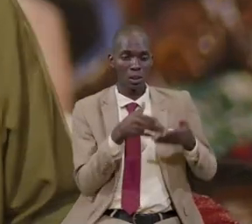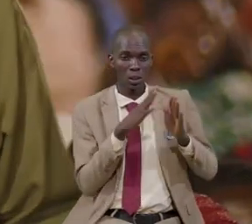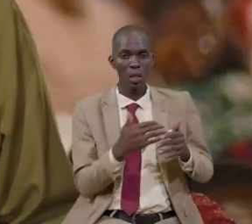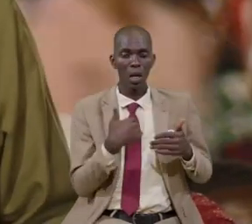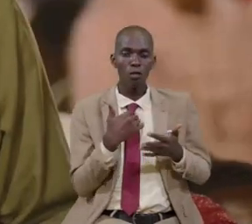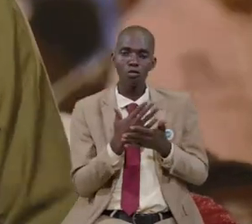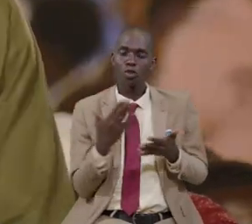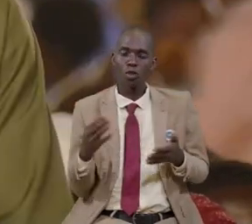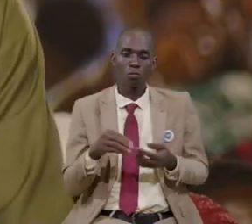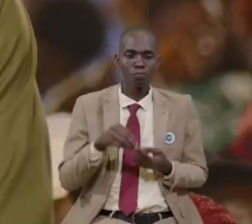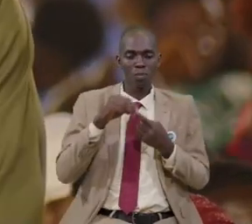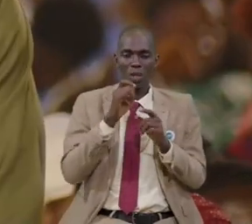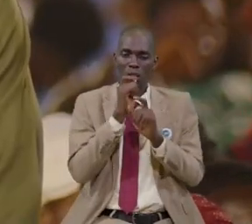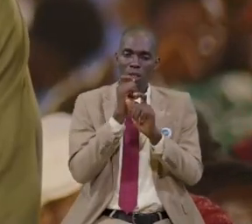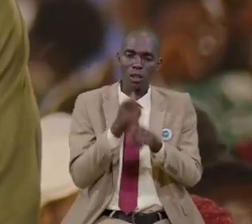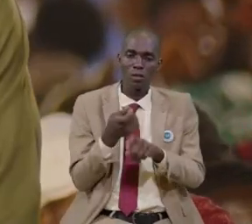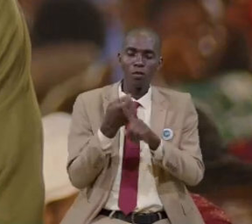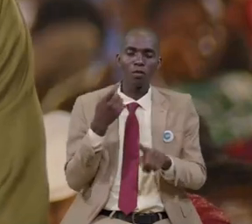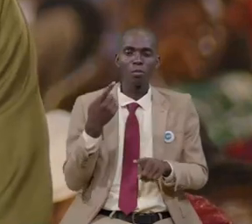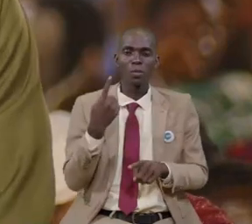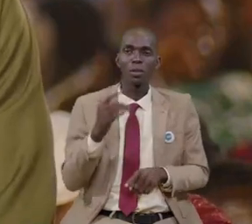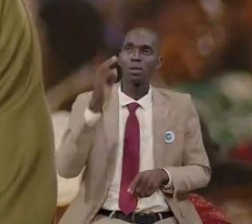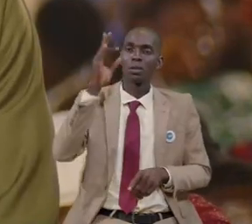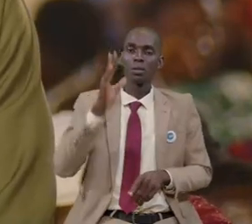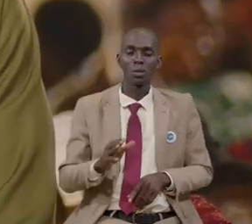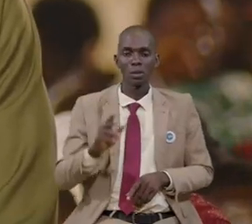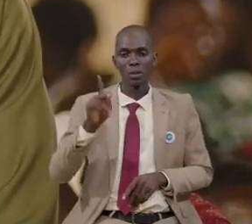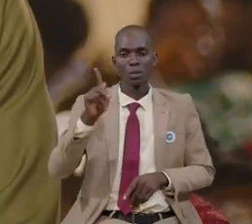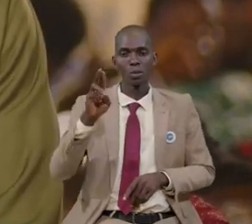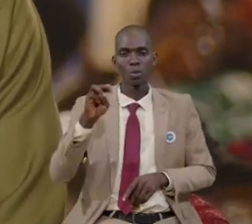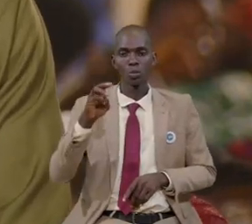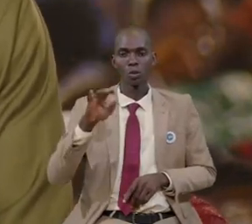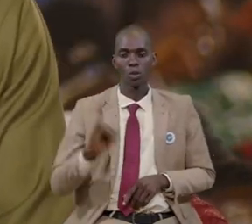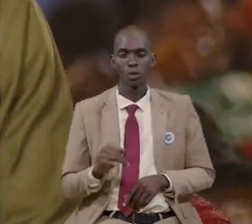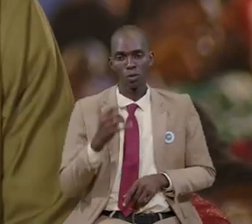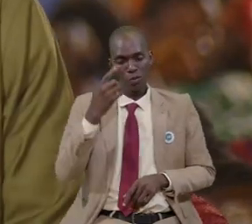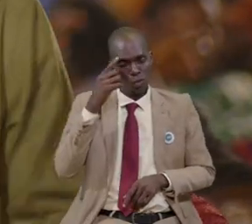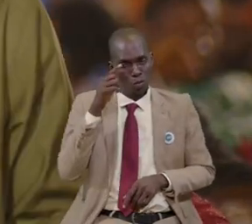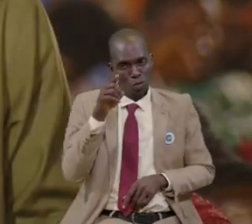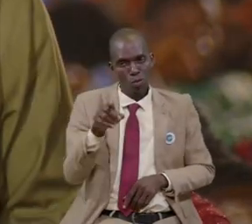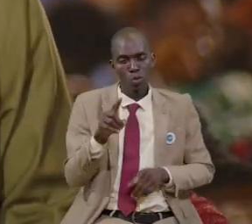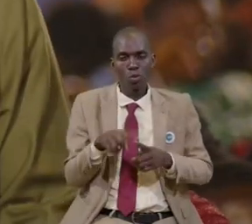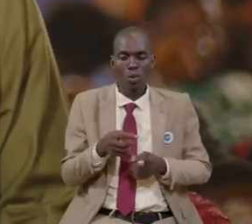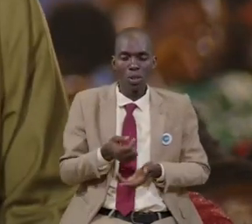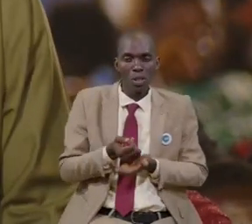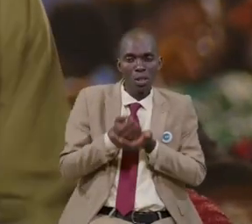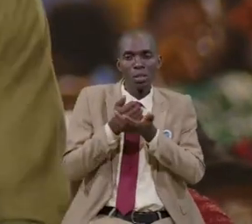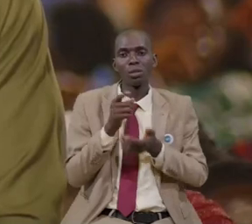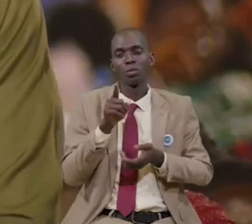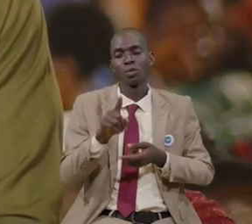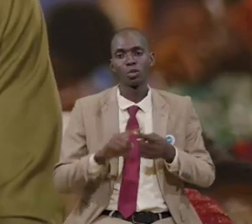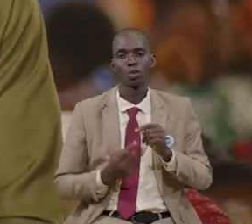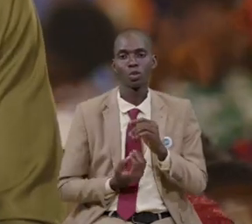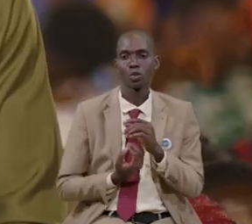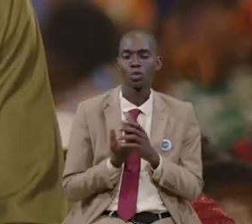appeler l'attention d'un conseiller afin de prendre votre nom, adresse,